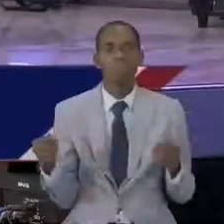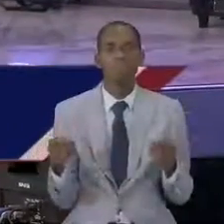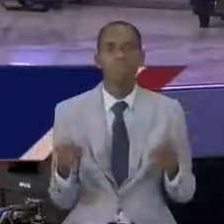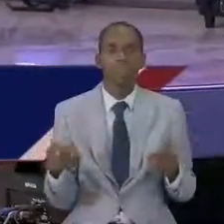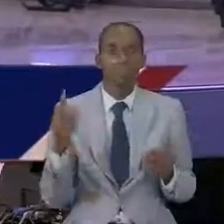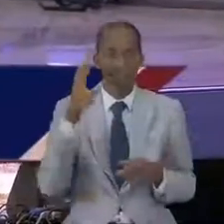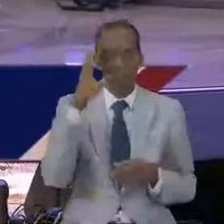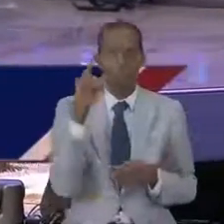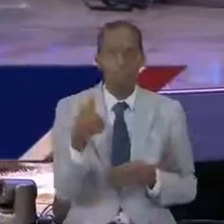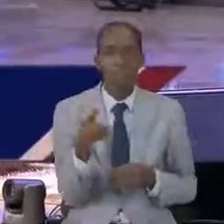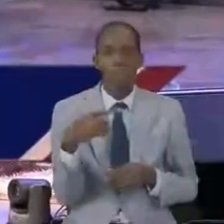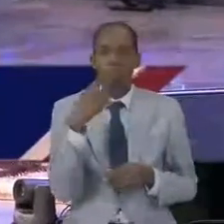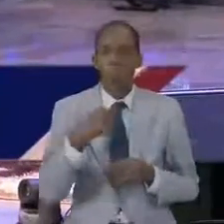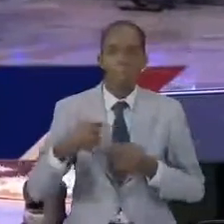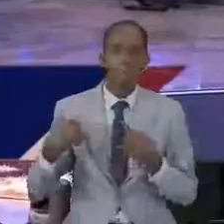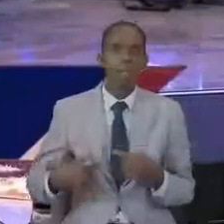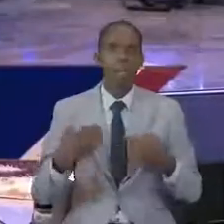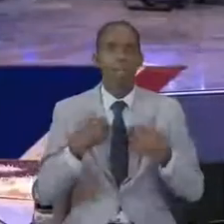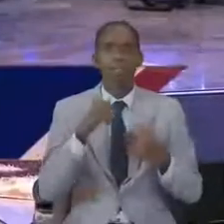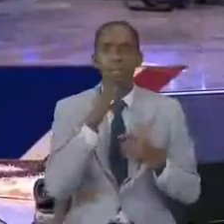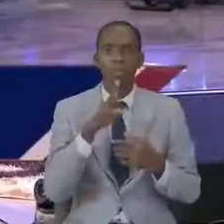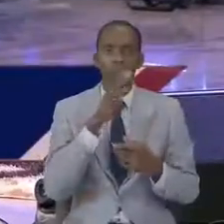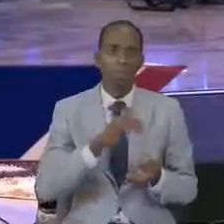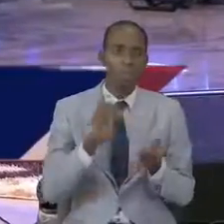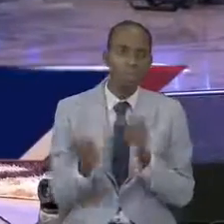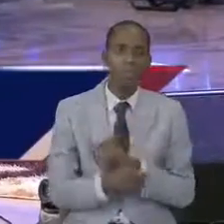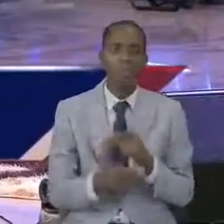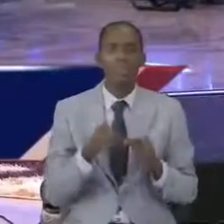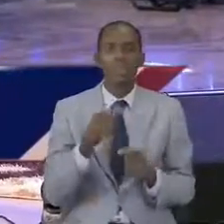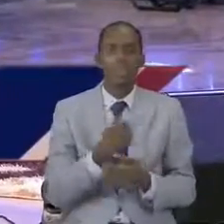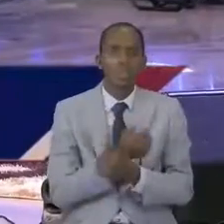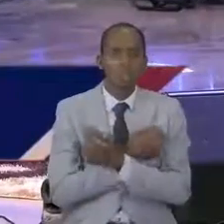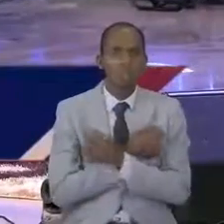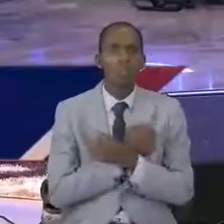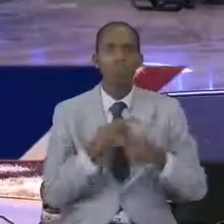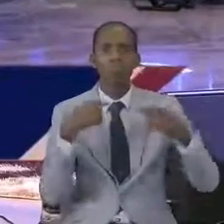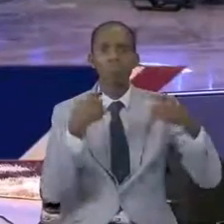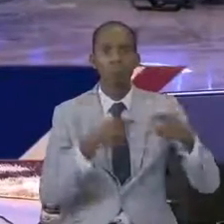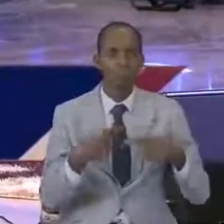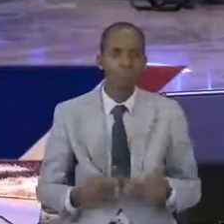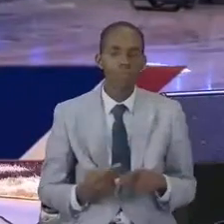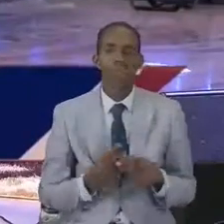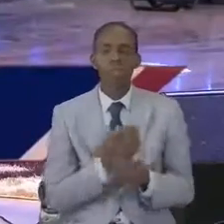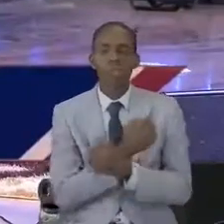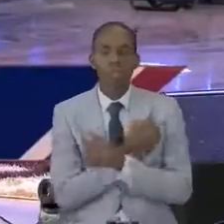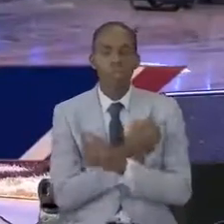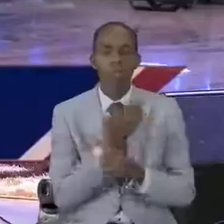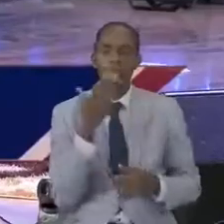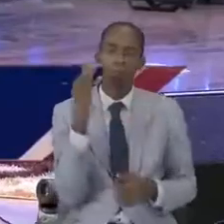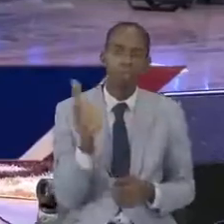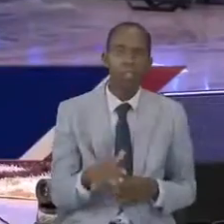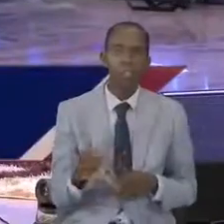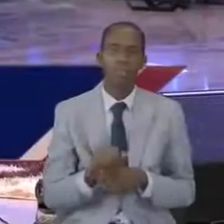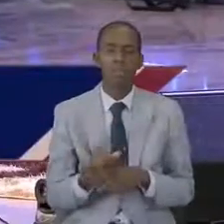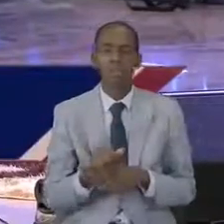excite il c'est le dans le cœur n'est pas changé il aime les querelles il aime le mal il